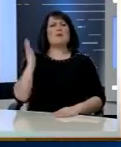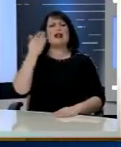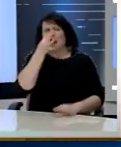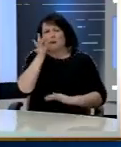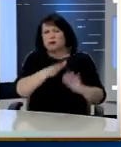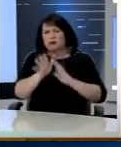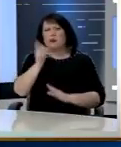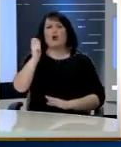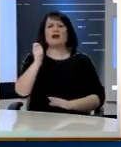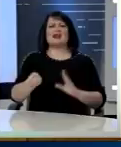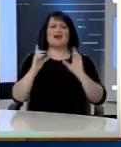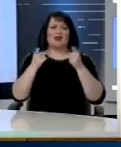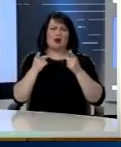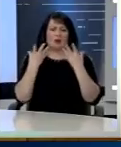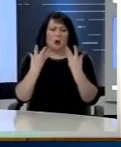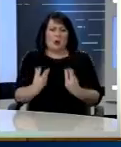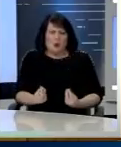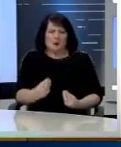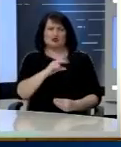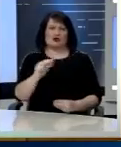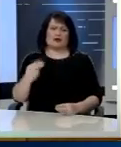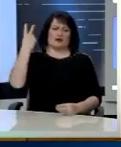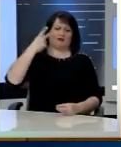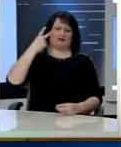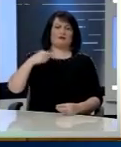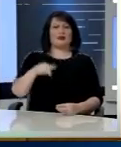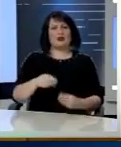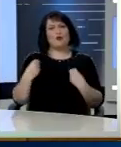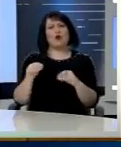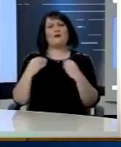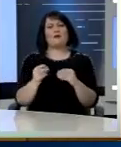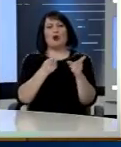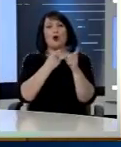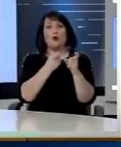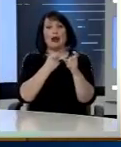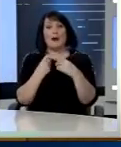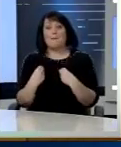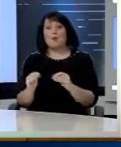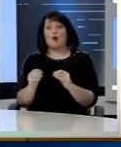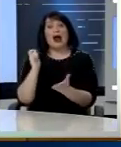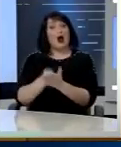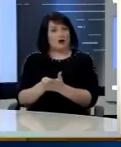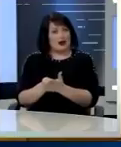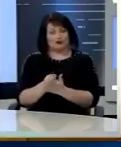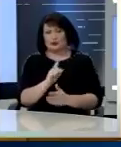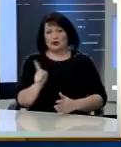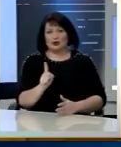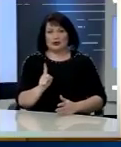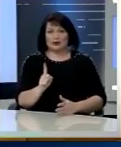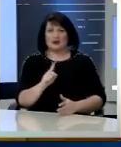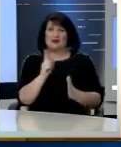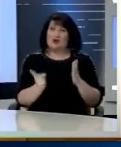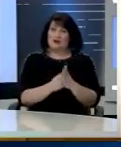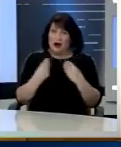εσείς. Εδώ οι πωλήσεις όπλων, γιατί πρόκειται περί πωλήσεως και όχι αγοράς όπλων, πρώτη φορά βλέπω διαφθορά